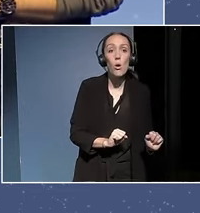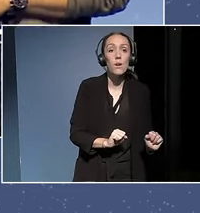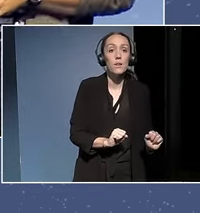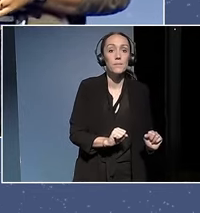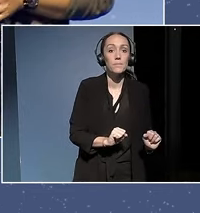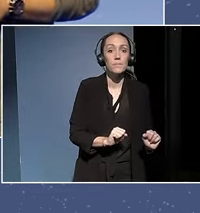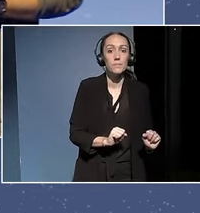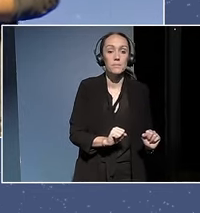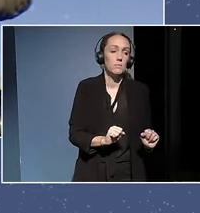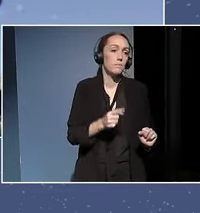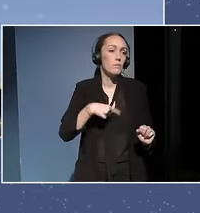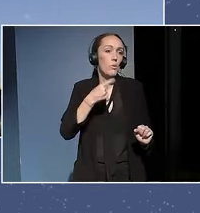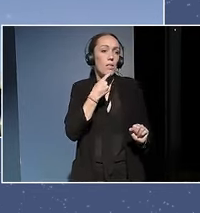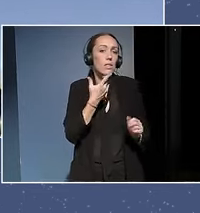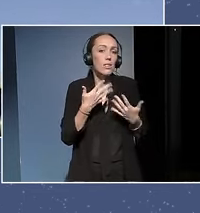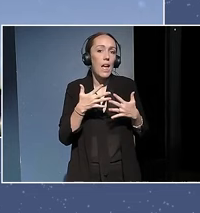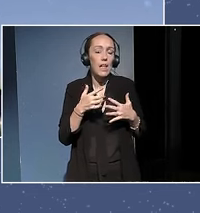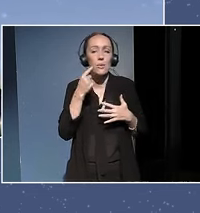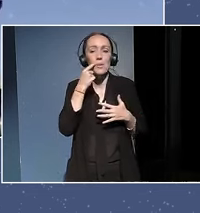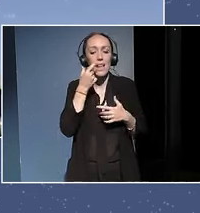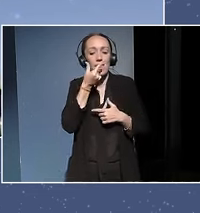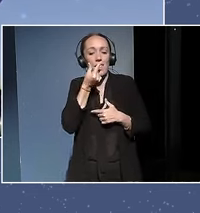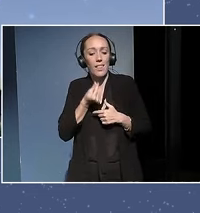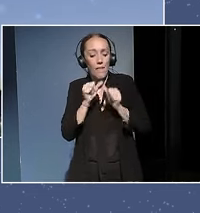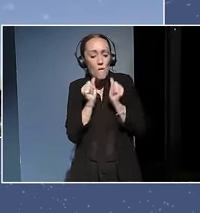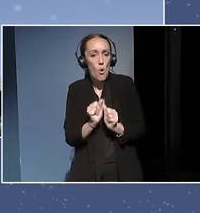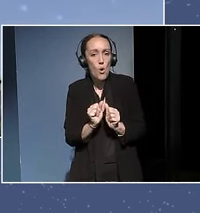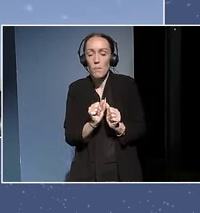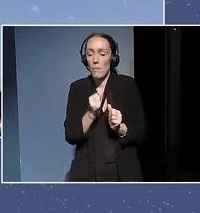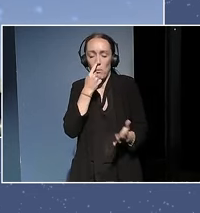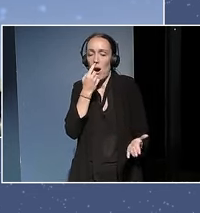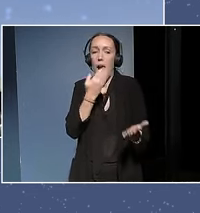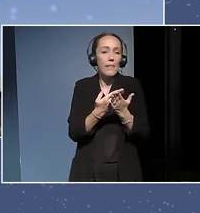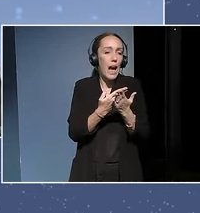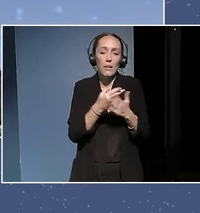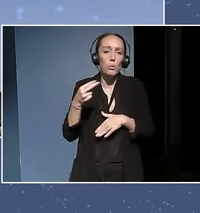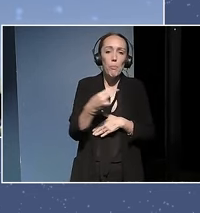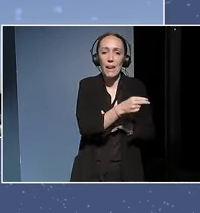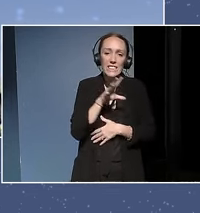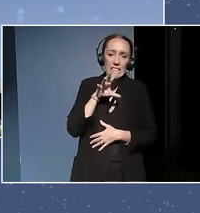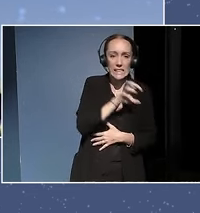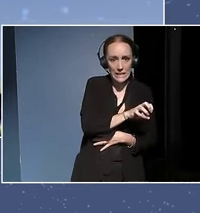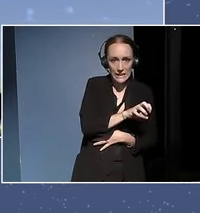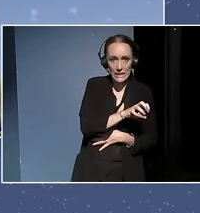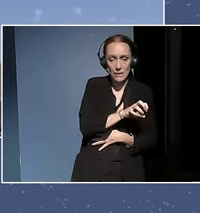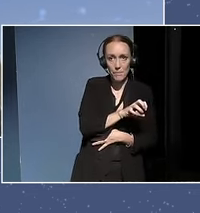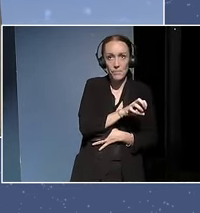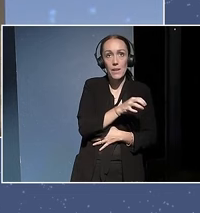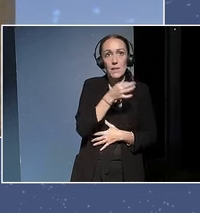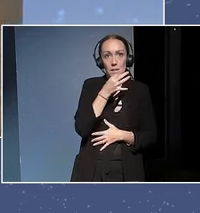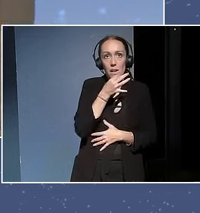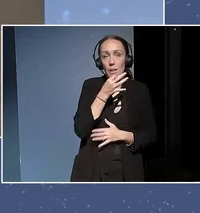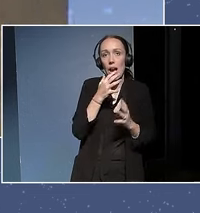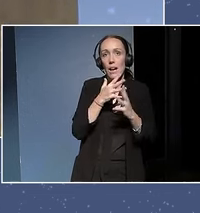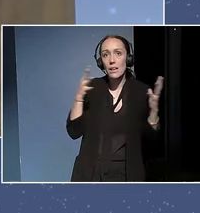appunto come abbiamo già detto i suoi denti conici erano perfetti per prede scivolose come i pesci e quindi abbiamo tolto uno dei